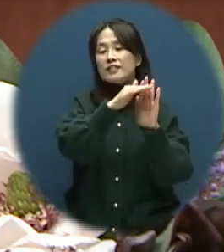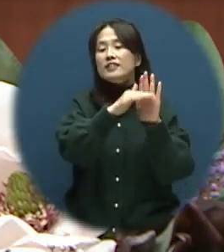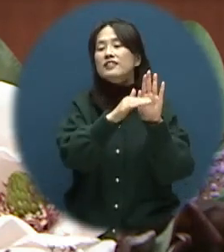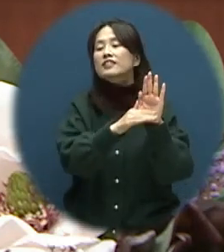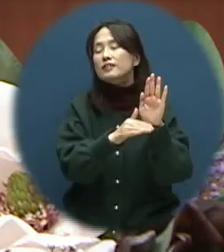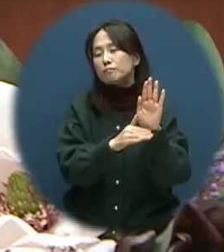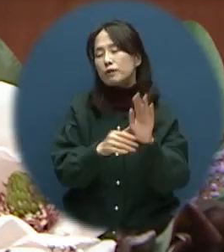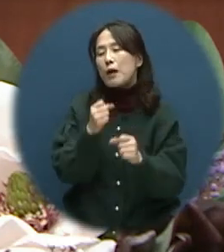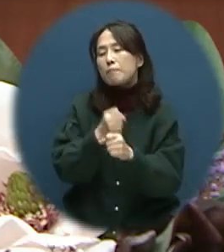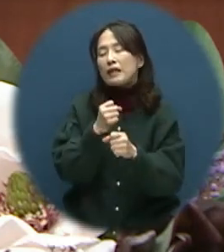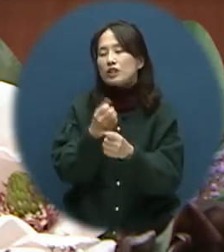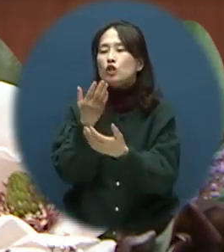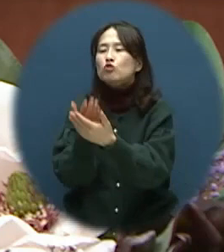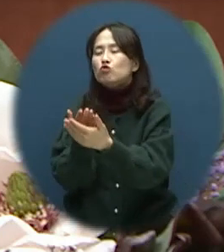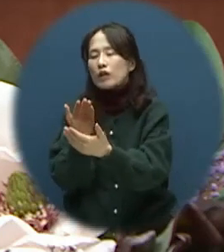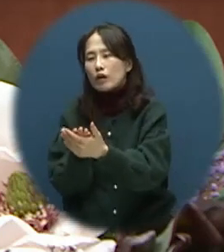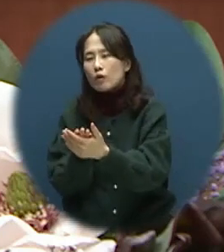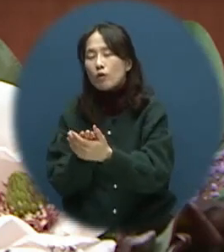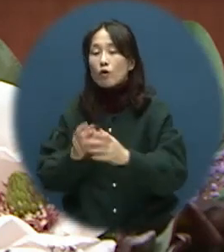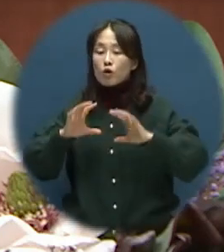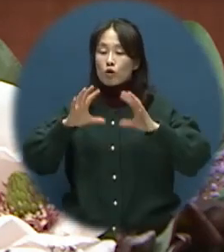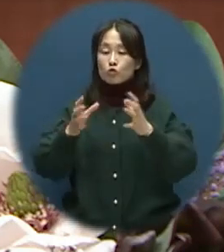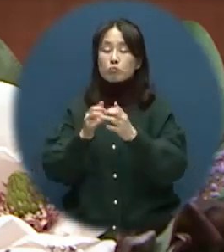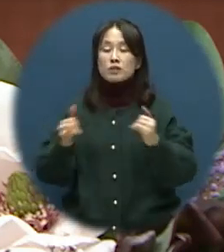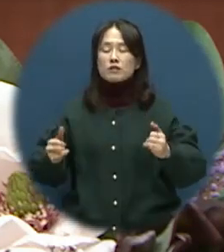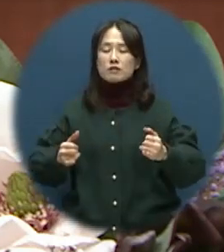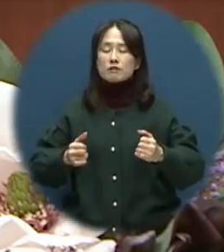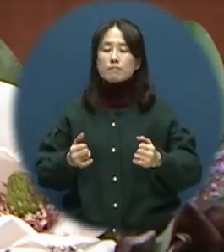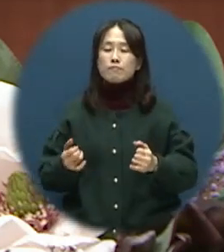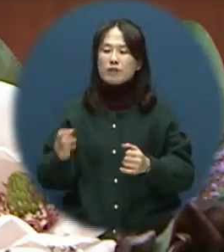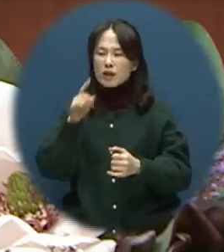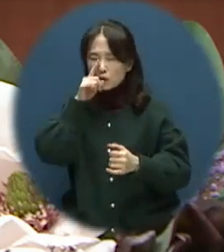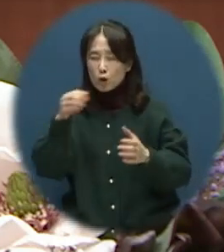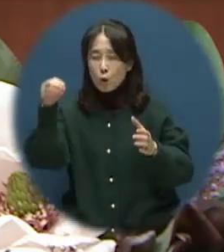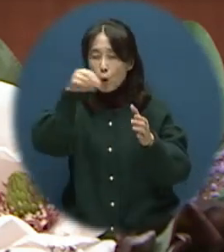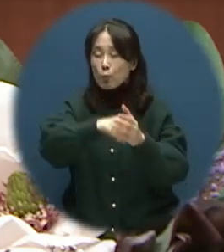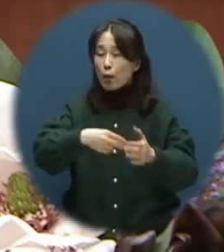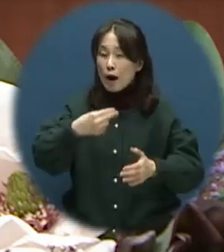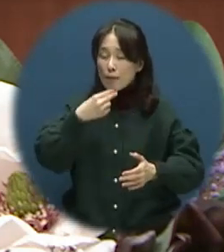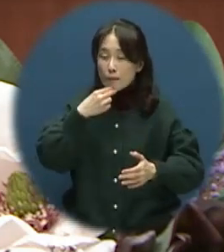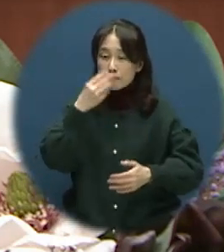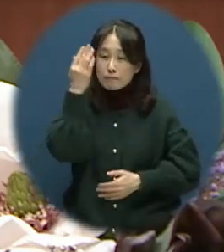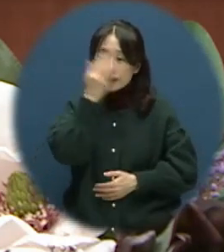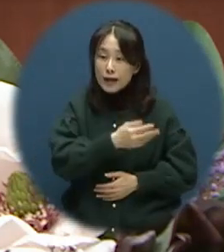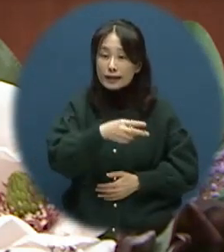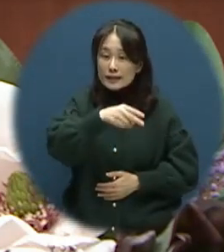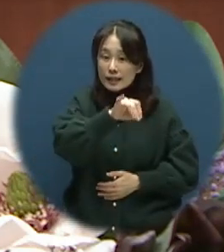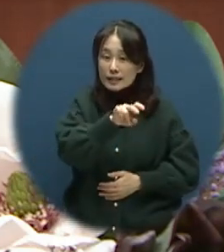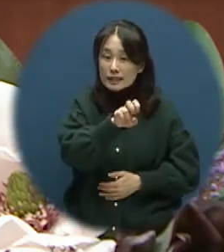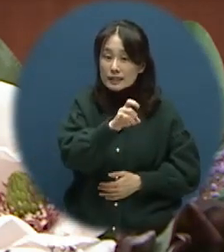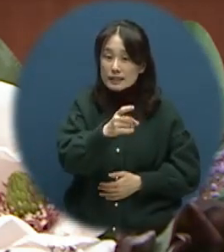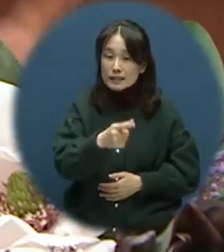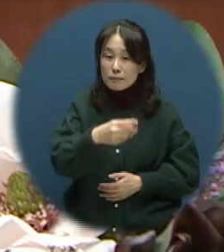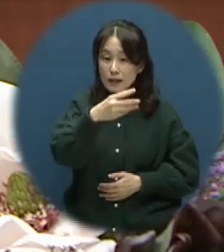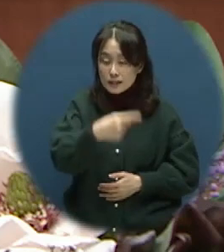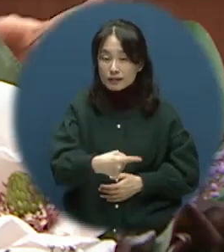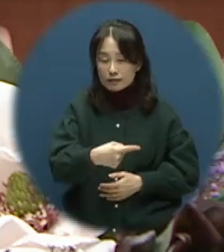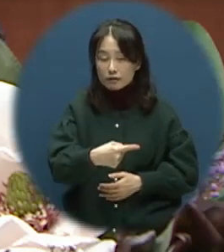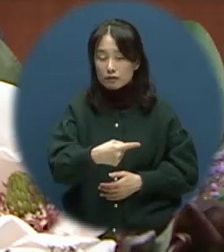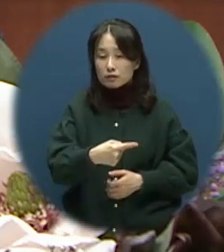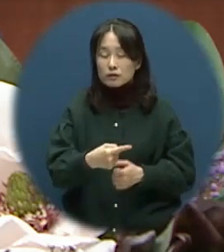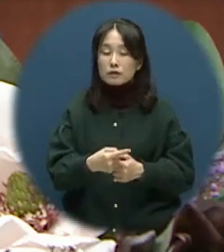국민들은 쓰레기를 넣지 않은 건강한 시멘트에 살아가게 하고 쓰레기 넣은 시멘트는